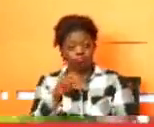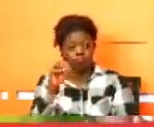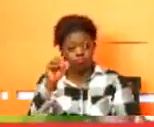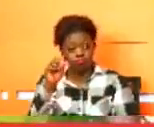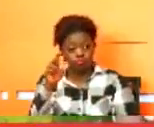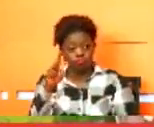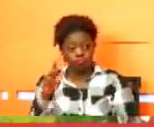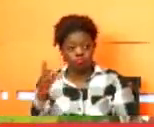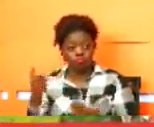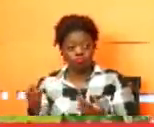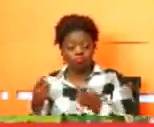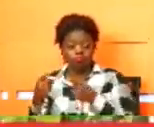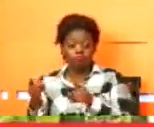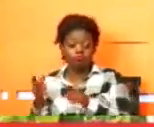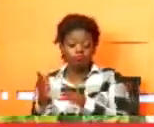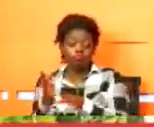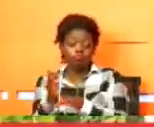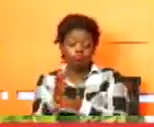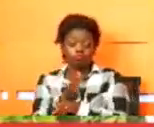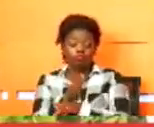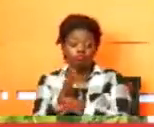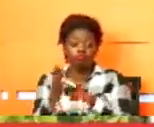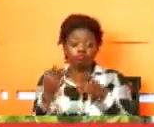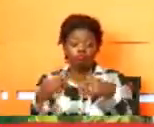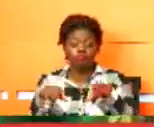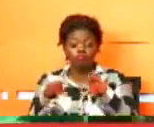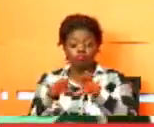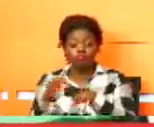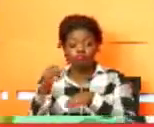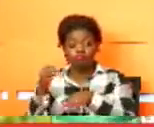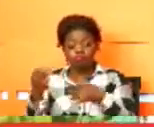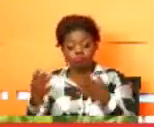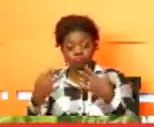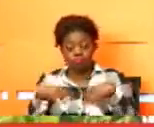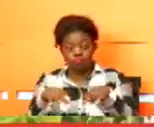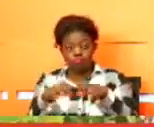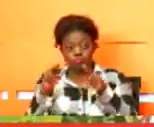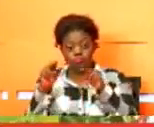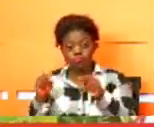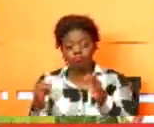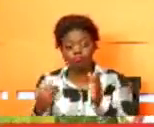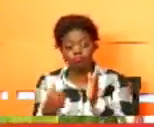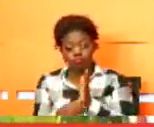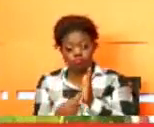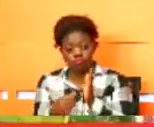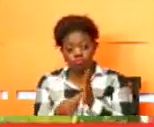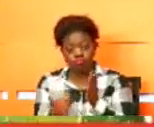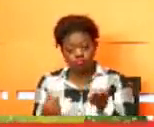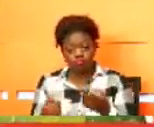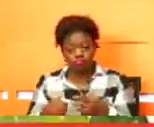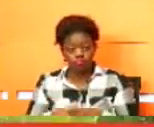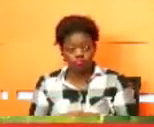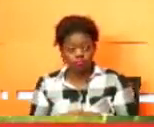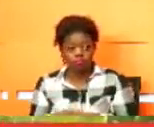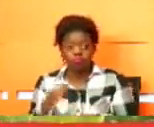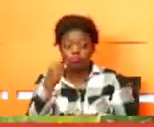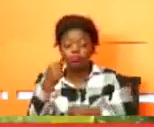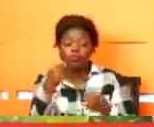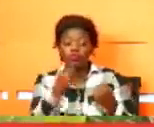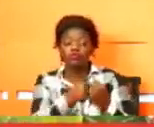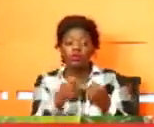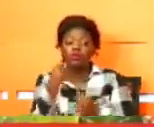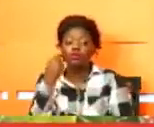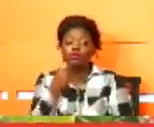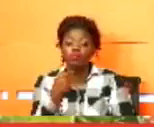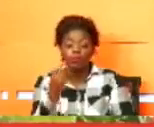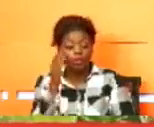kati tebanaba kukirizigana. Kubanga wana singa mukirigana side bombi singa te lutaluwa. Who is fighting who? And listen